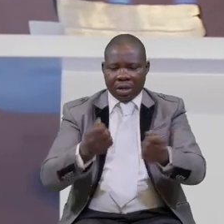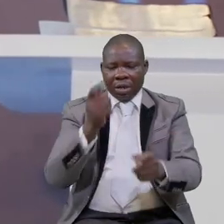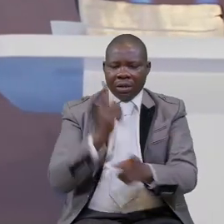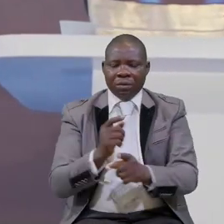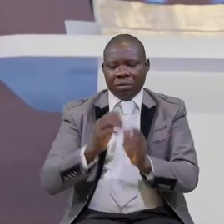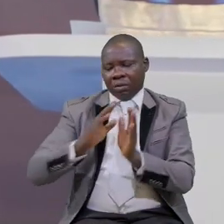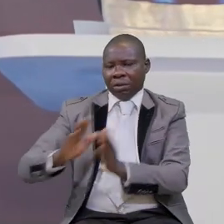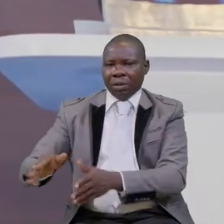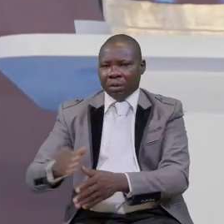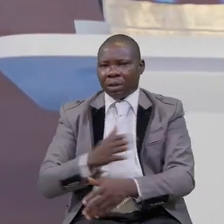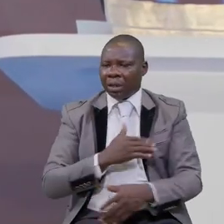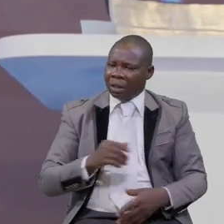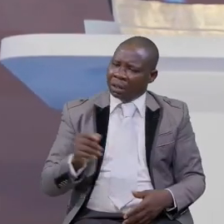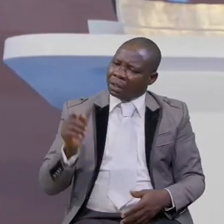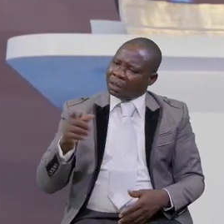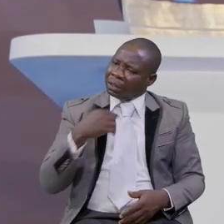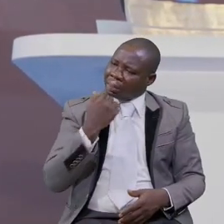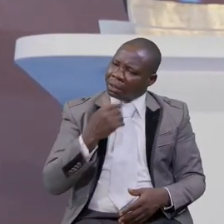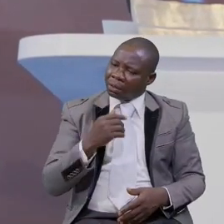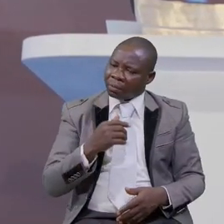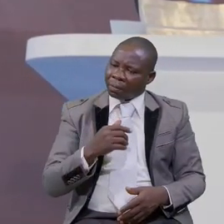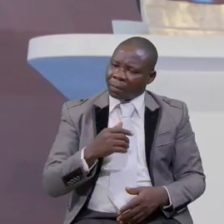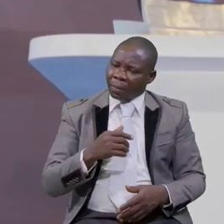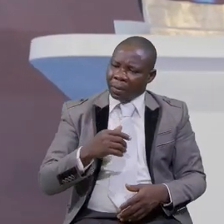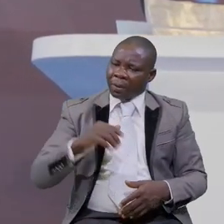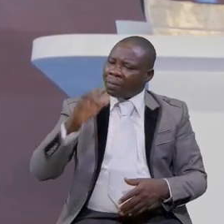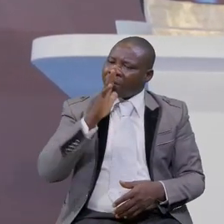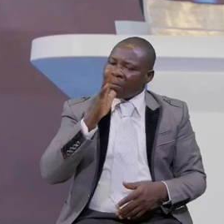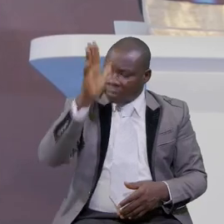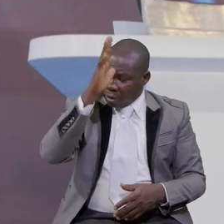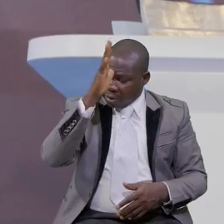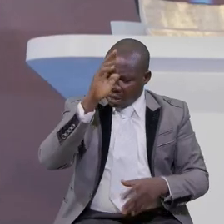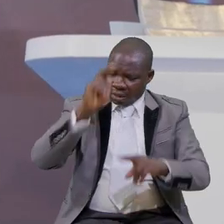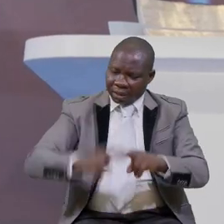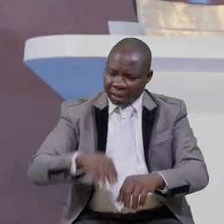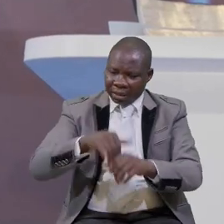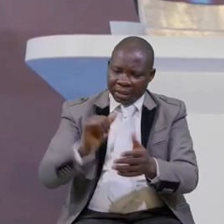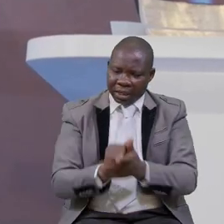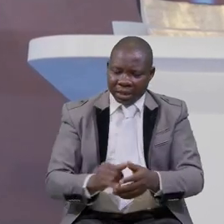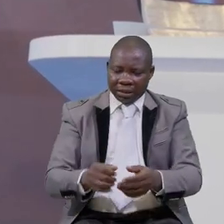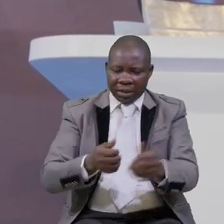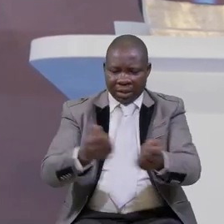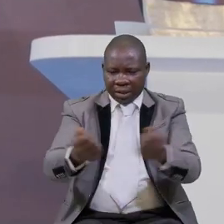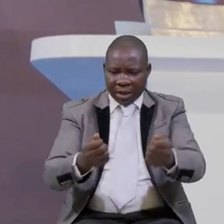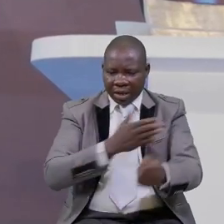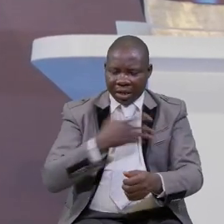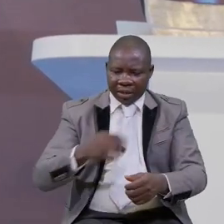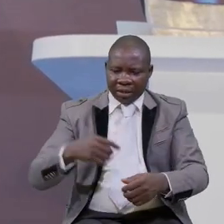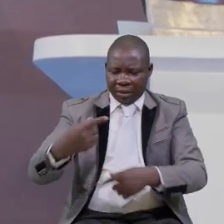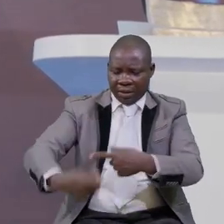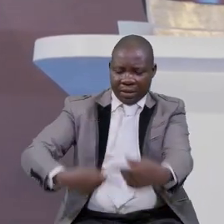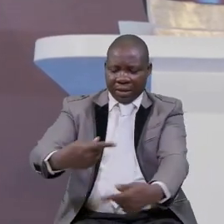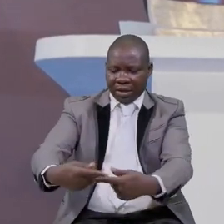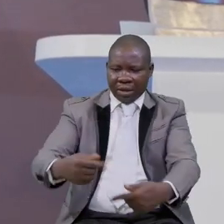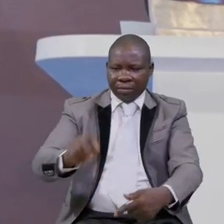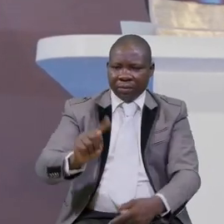quitter. Il dit, papa s'est assis dans ce véhicule. Et les pneus du véhicule ont